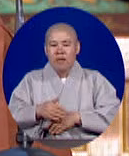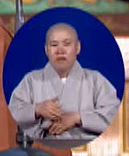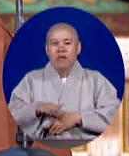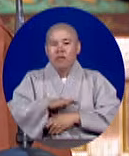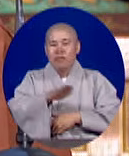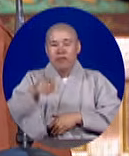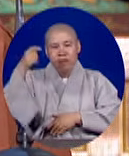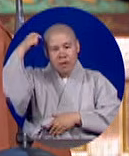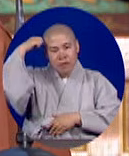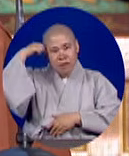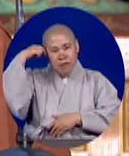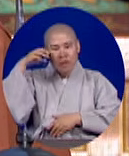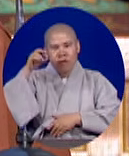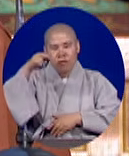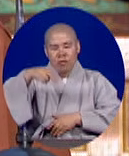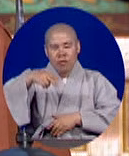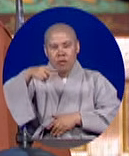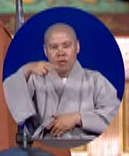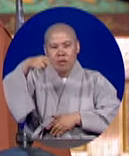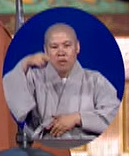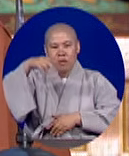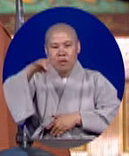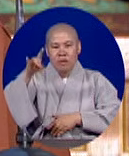건 유생유멸인데